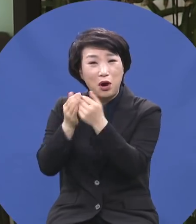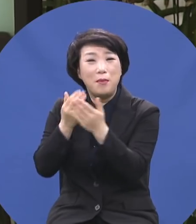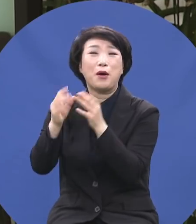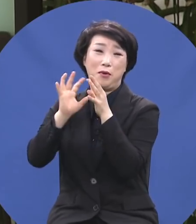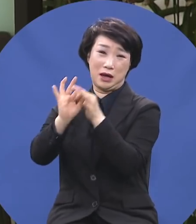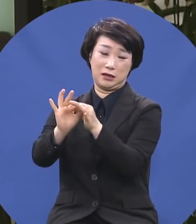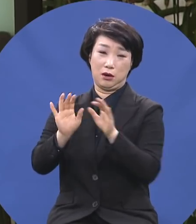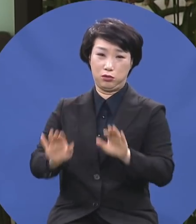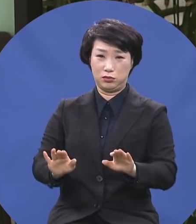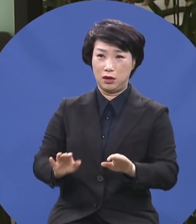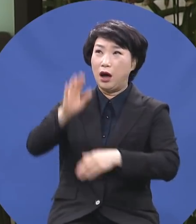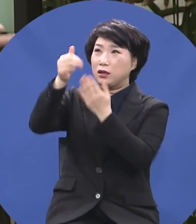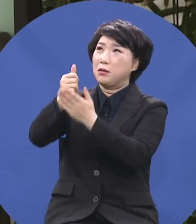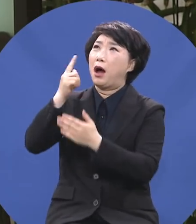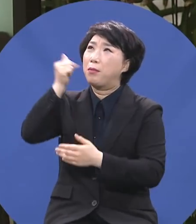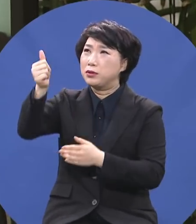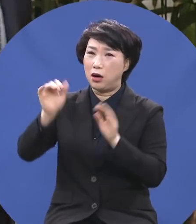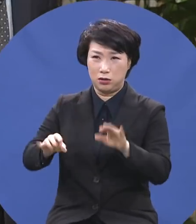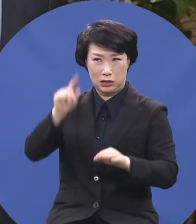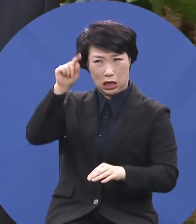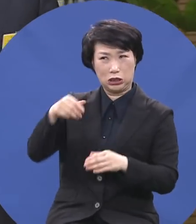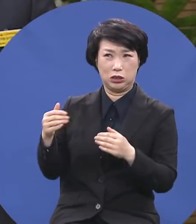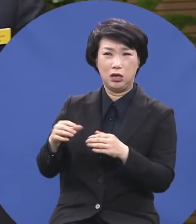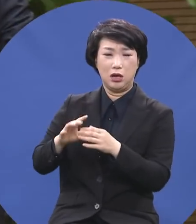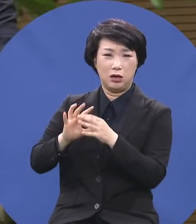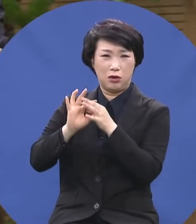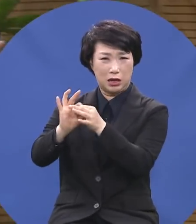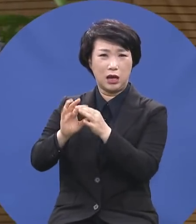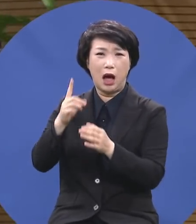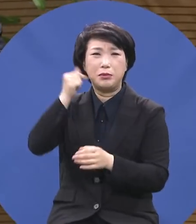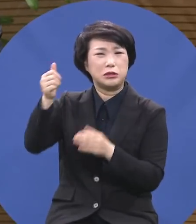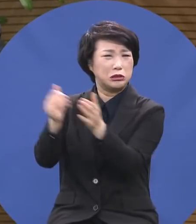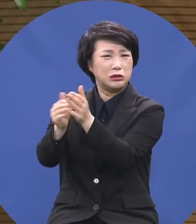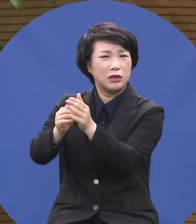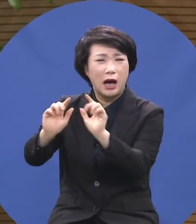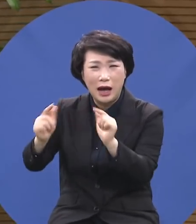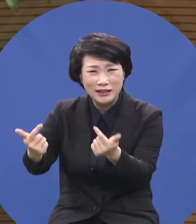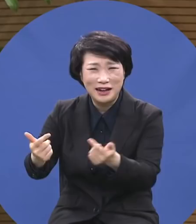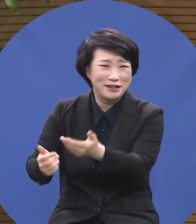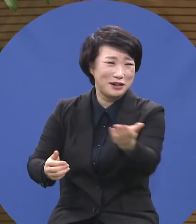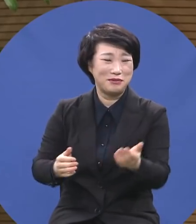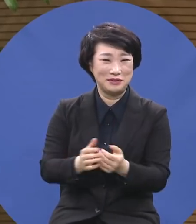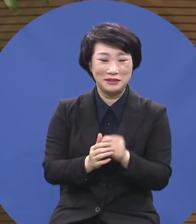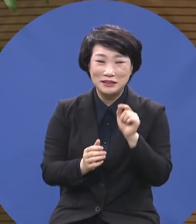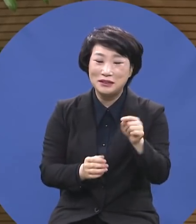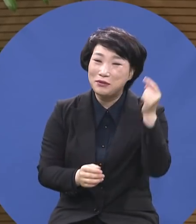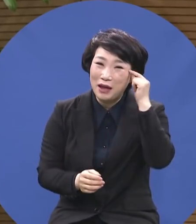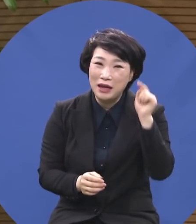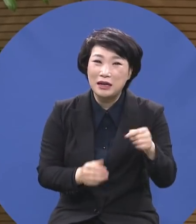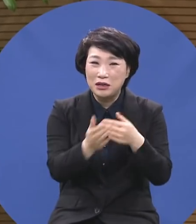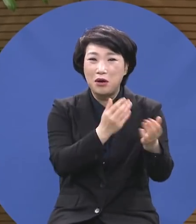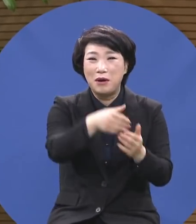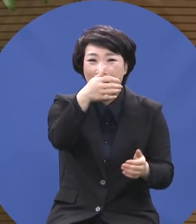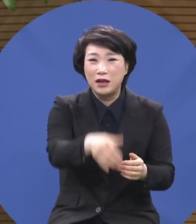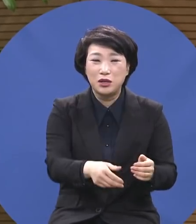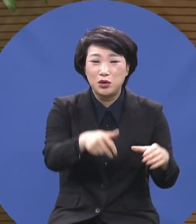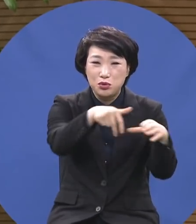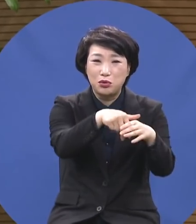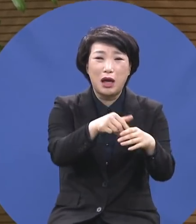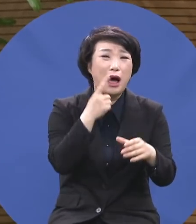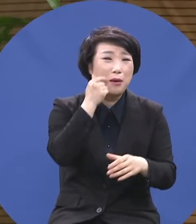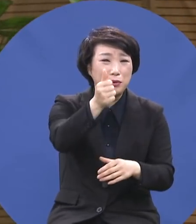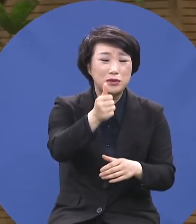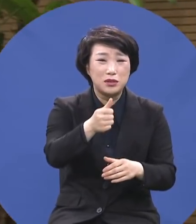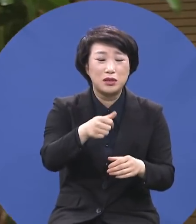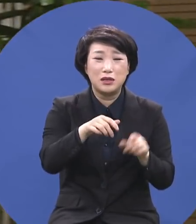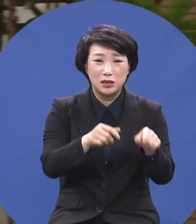오늘은 하나님 아버지였다. 내일 그만두겠다. 아직 경험하지 못한 교리적인 아버지, 종교적인